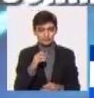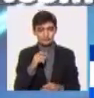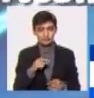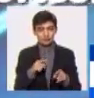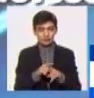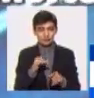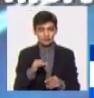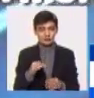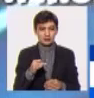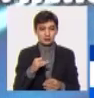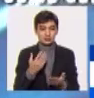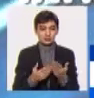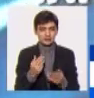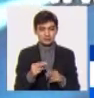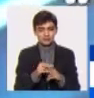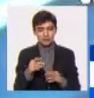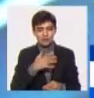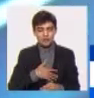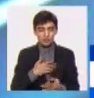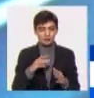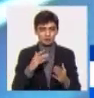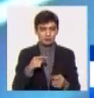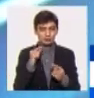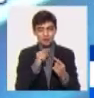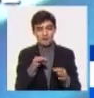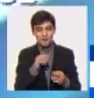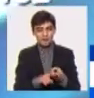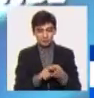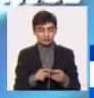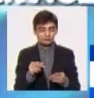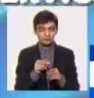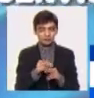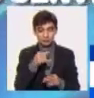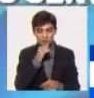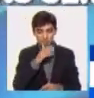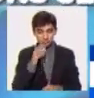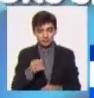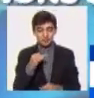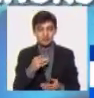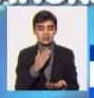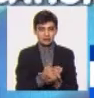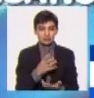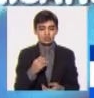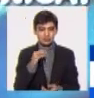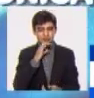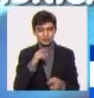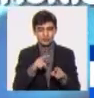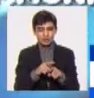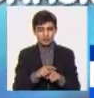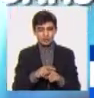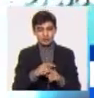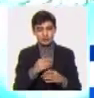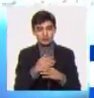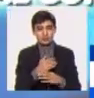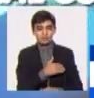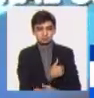есть обильное питье, если есть беспокойство, там противовоспалительные препараты. А если есть уже более, так сказать, серьезные симптомы, как стойкая